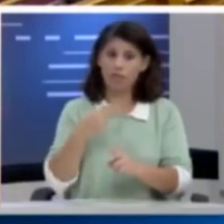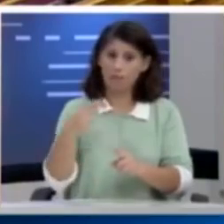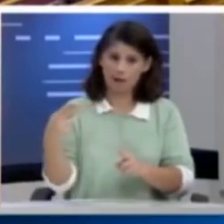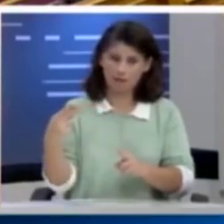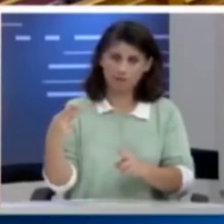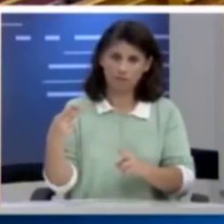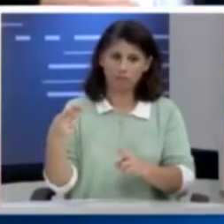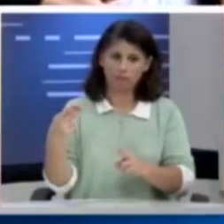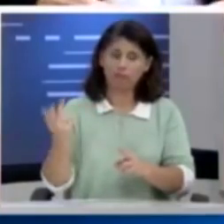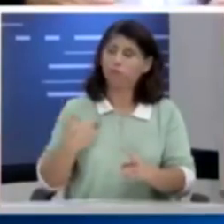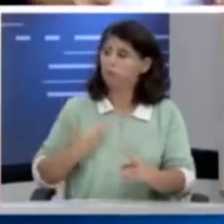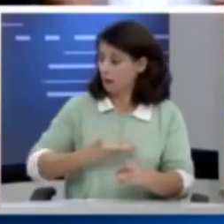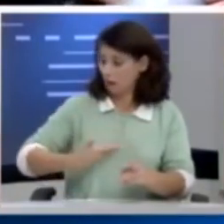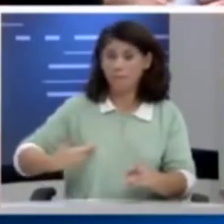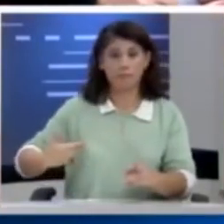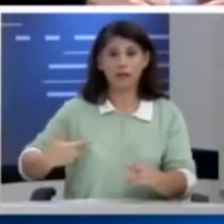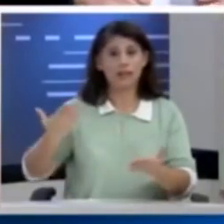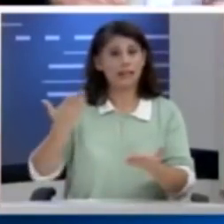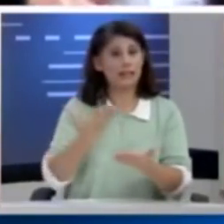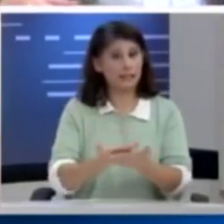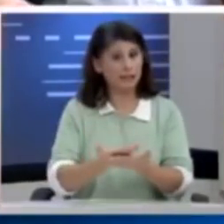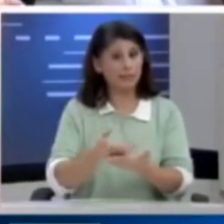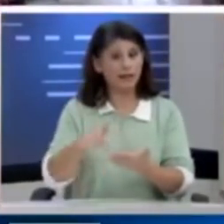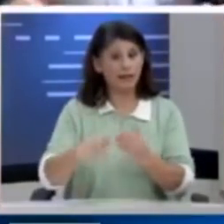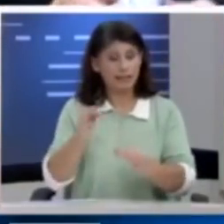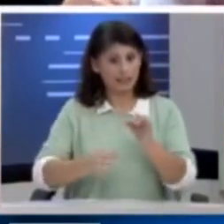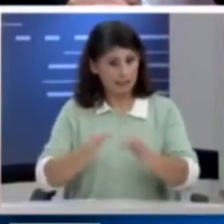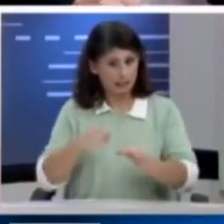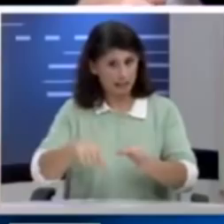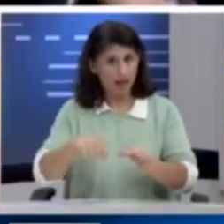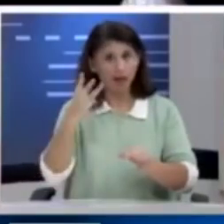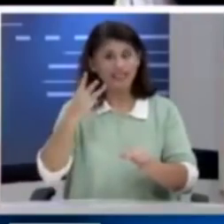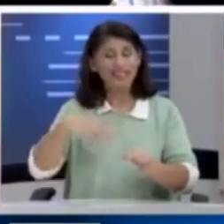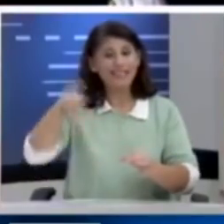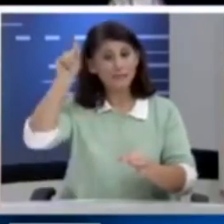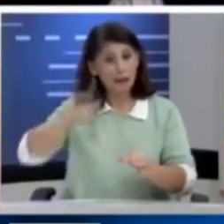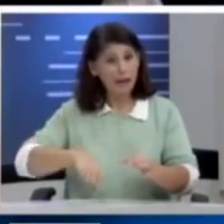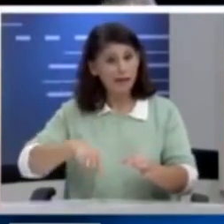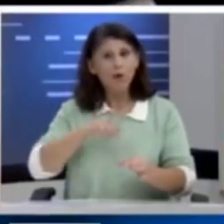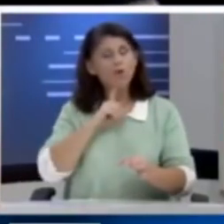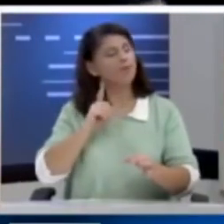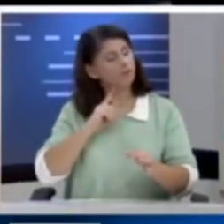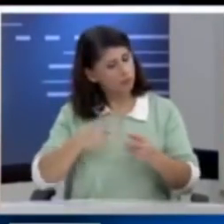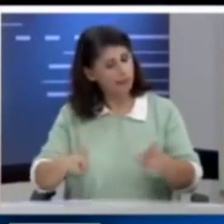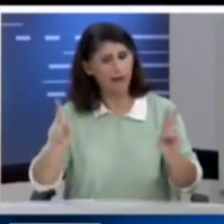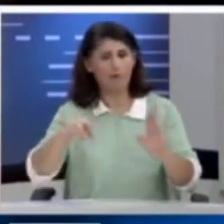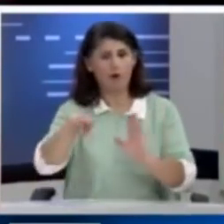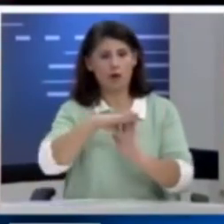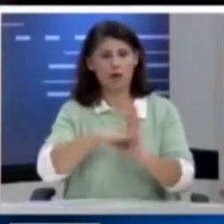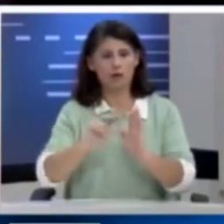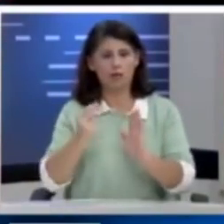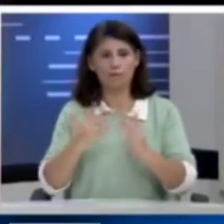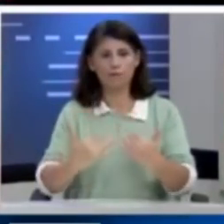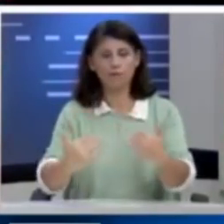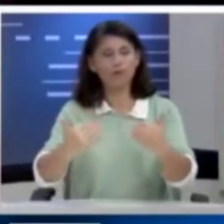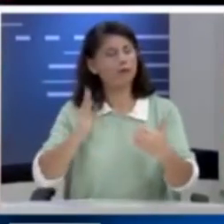θέμα, ζητήσαμε να γίνει η συνεδρίαση τρεις μέρες, όπως επιτρέπει ο κανονισμός της Βουλής, για να